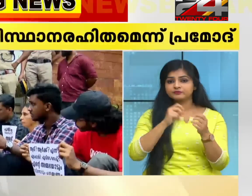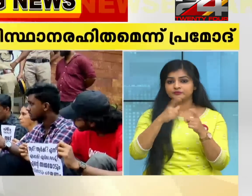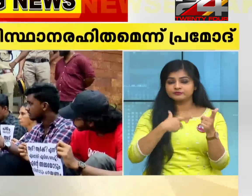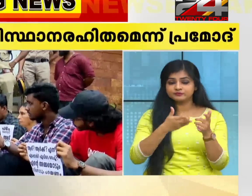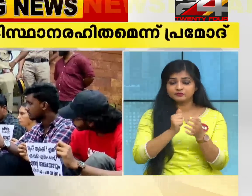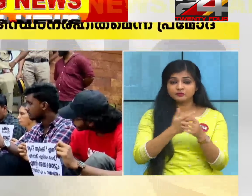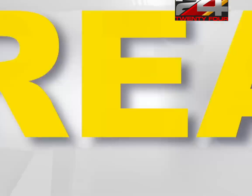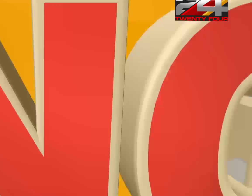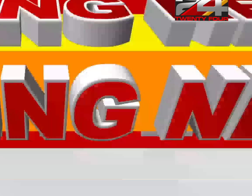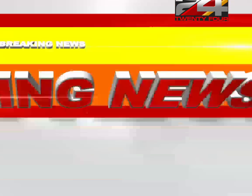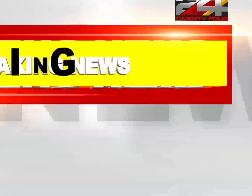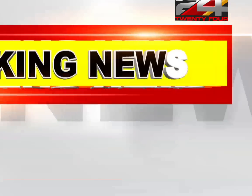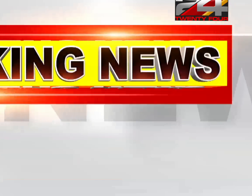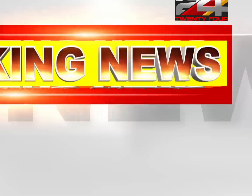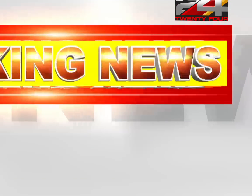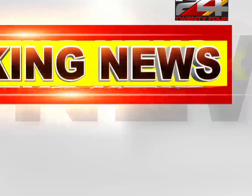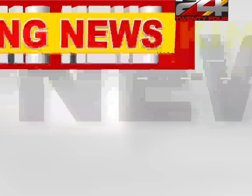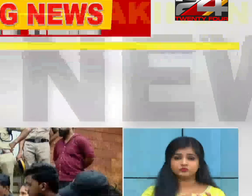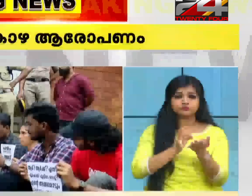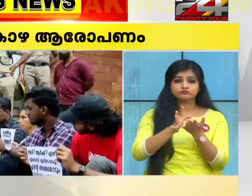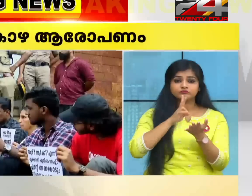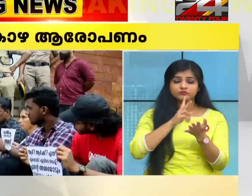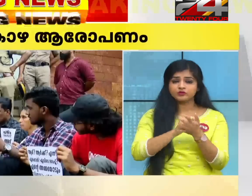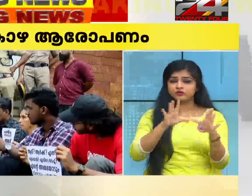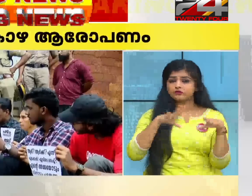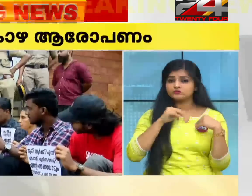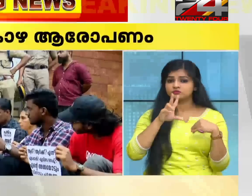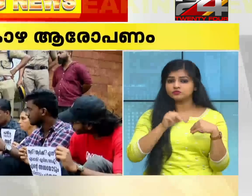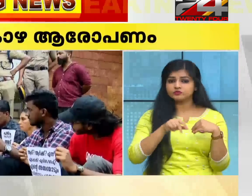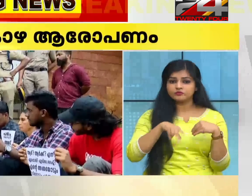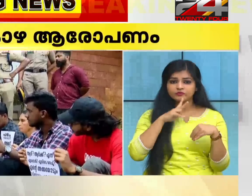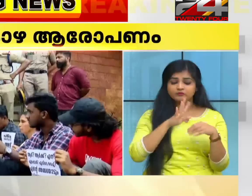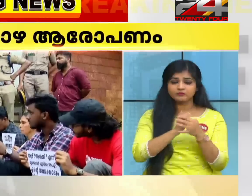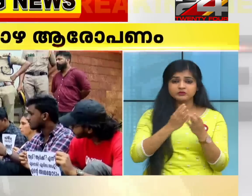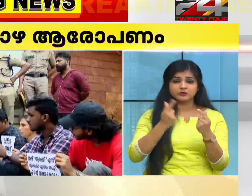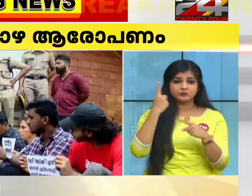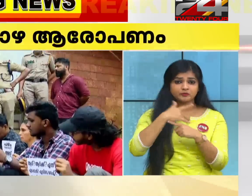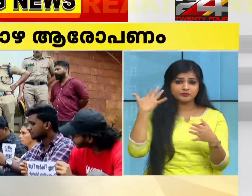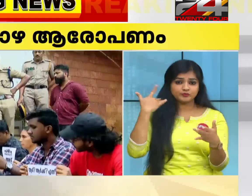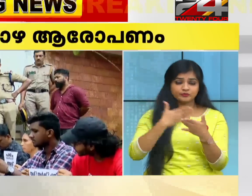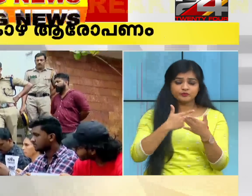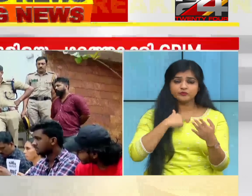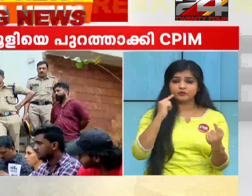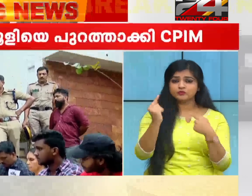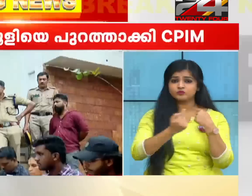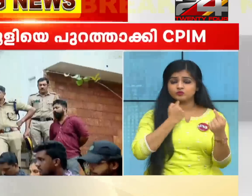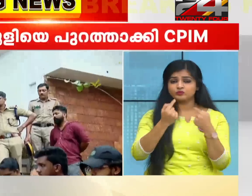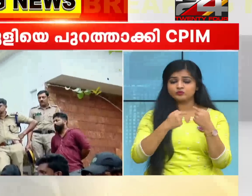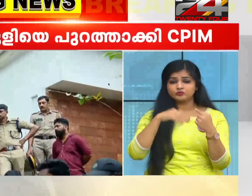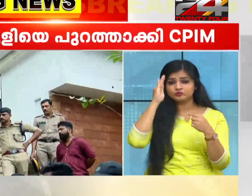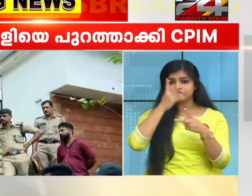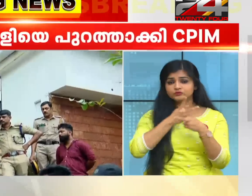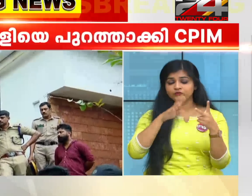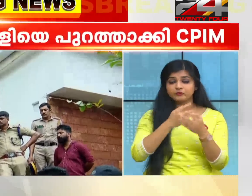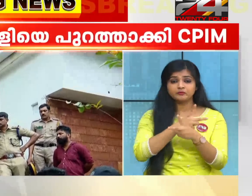ആരോപണങ്ങളെല്ലാം നിലവിൽ പ്രമോദ് കോട്ടൂളി തള്ളുന്നുണ്ട്, നിഷേധിക്കുന്നുണ്ട്. കഴിഞ്ഞ കുറേ ദിവസങ്ങളായി തനിക്കെതിരെ ഇത്തരത്തിലുള്ള വാർത്തകൾ വരുന്നു. പല